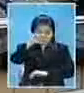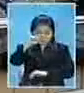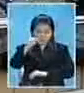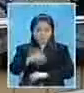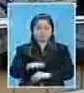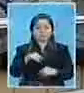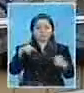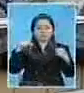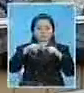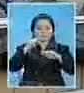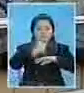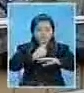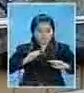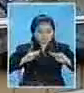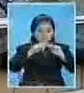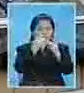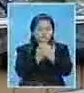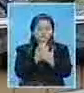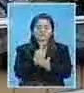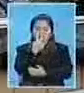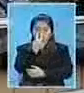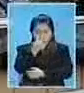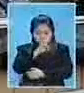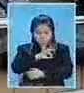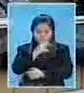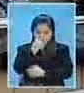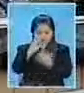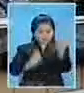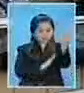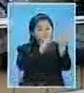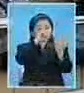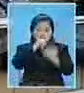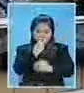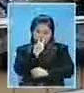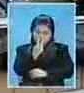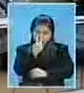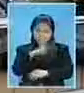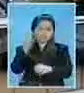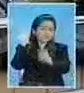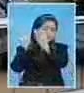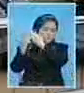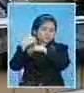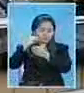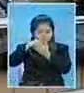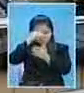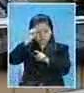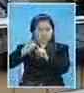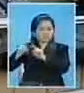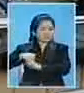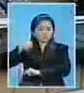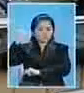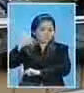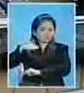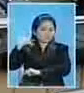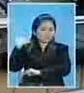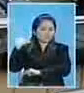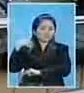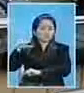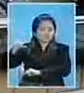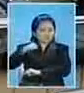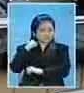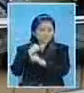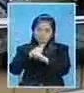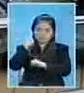ตรีว่าการกระทรวงการคลังผมว่าในกรณีของประเทศของเรานั้นทฤษฎีเก่าๆของท่านนั้นใช้ไม่ได้ครับผ